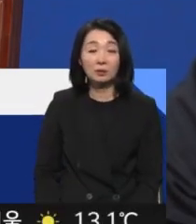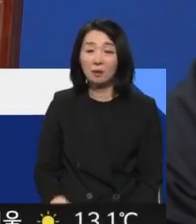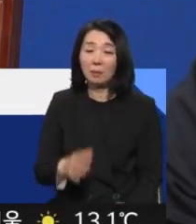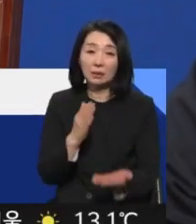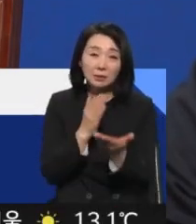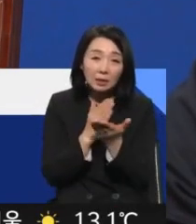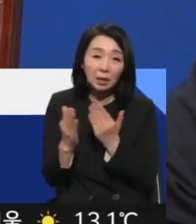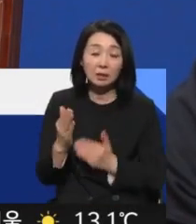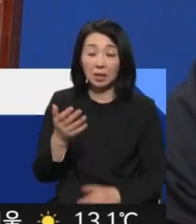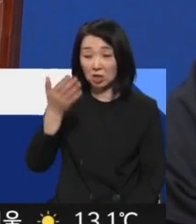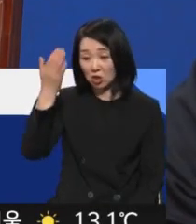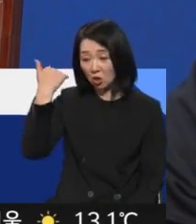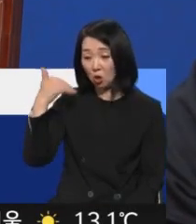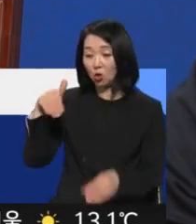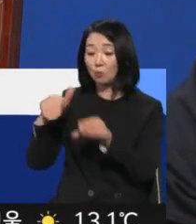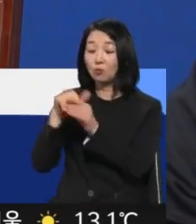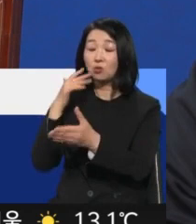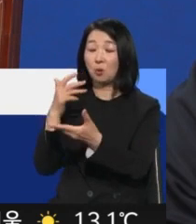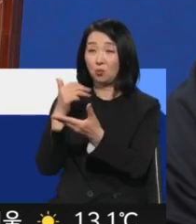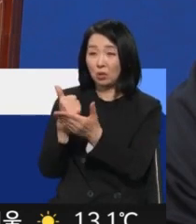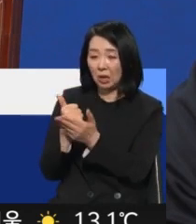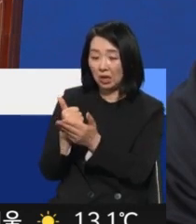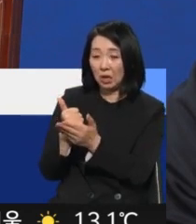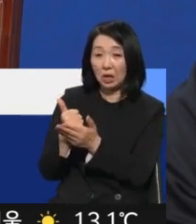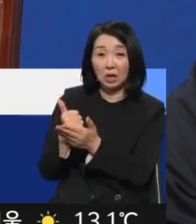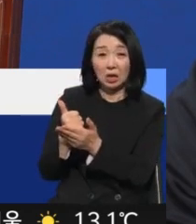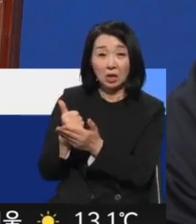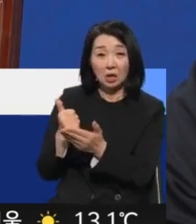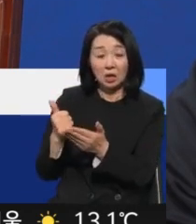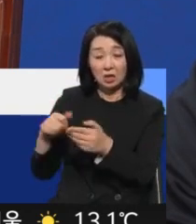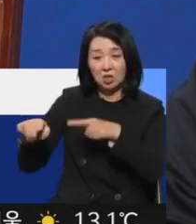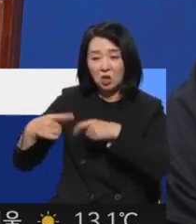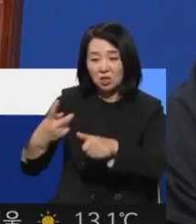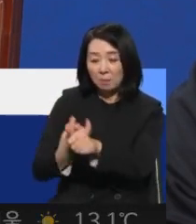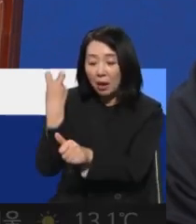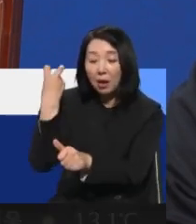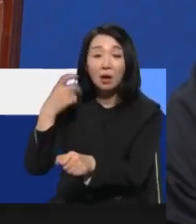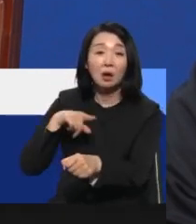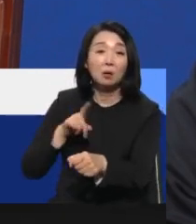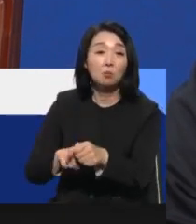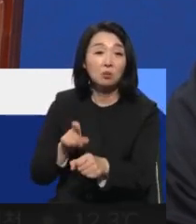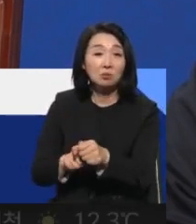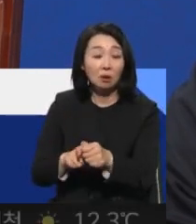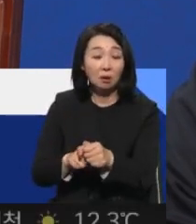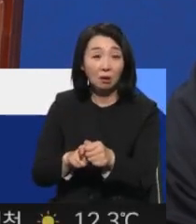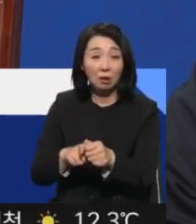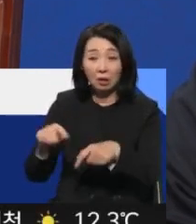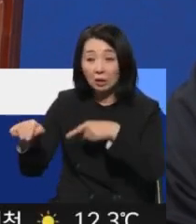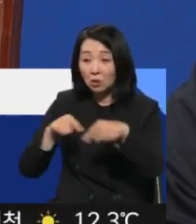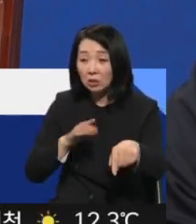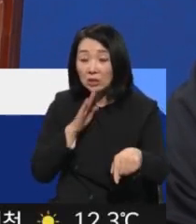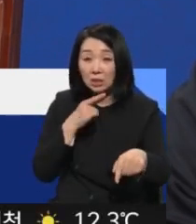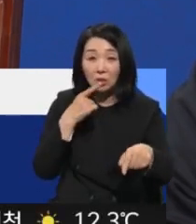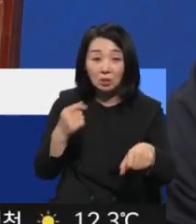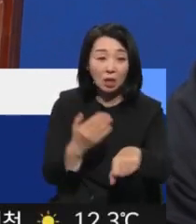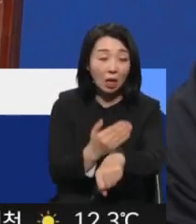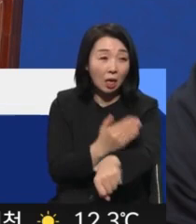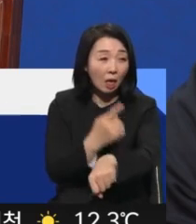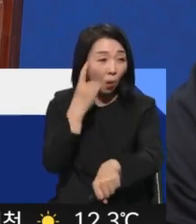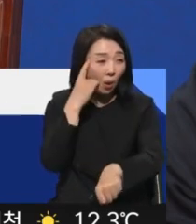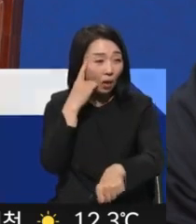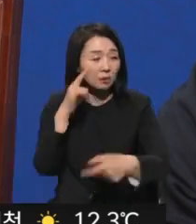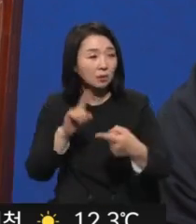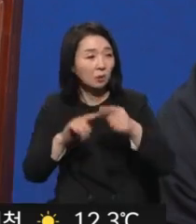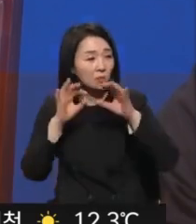전 정부에 대한 정치 탄압을 위해 거짓을 사실인 양 요런 호도하는 작태를 더 이상 자시할 수